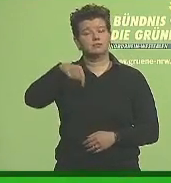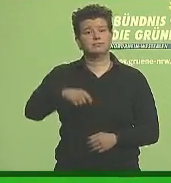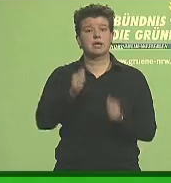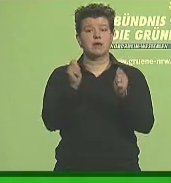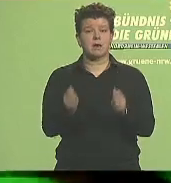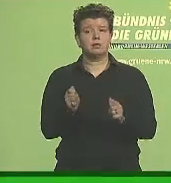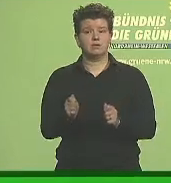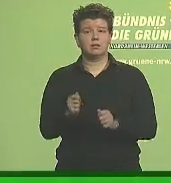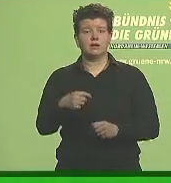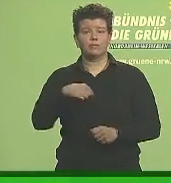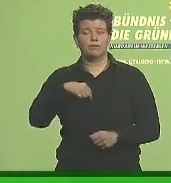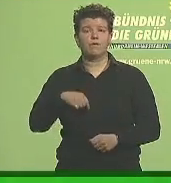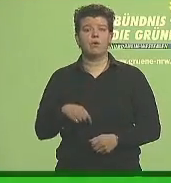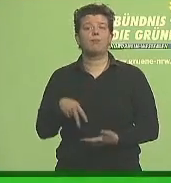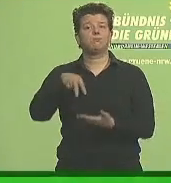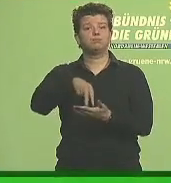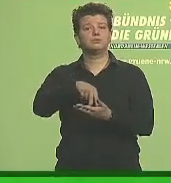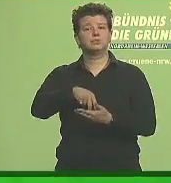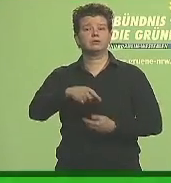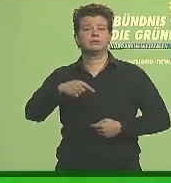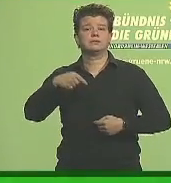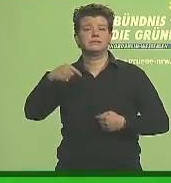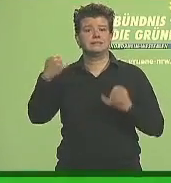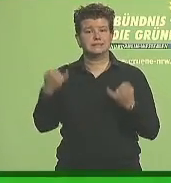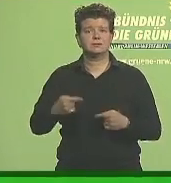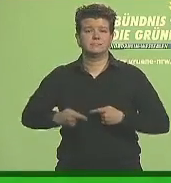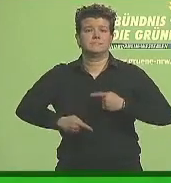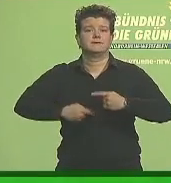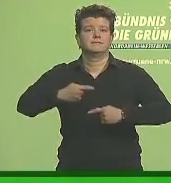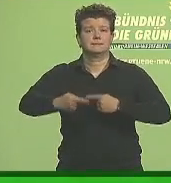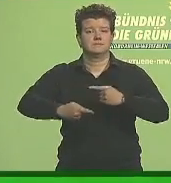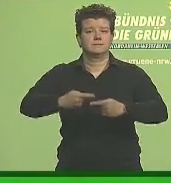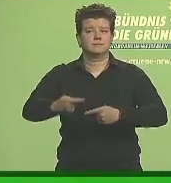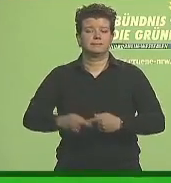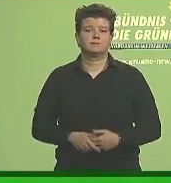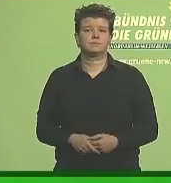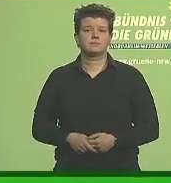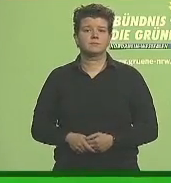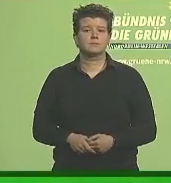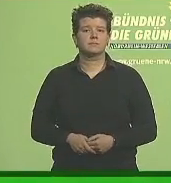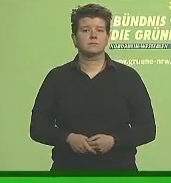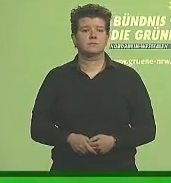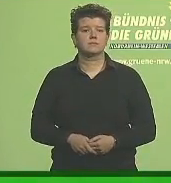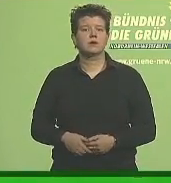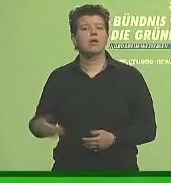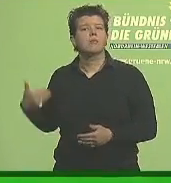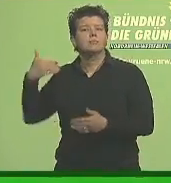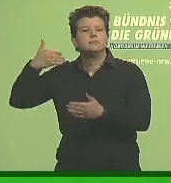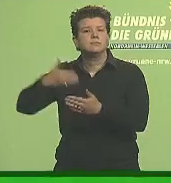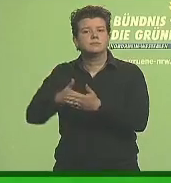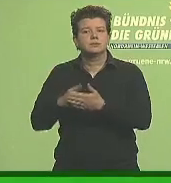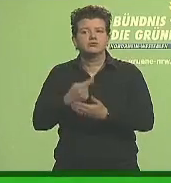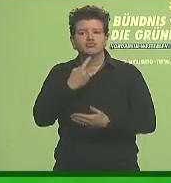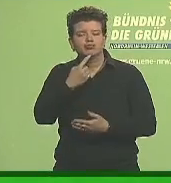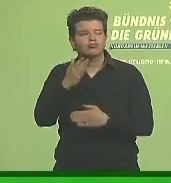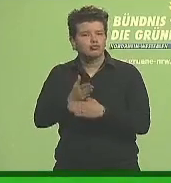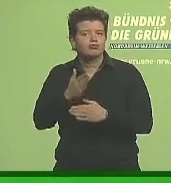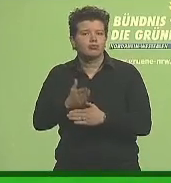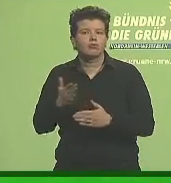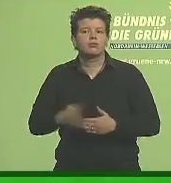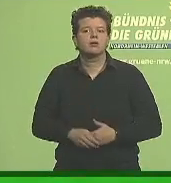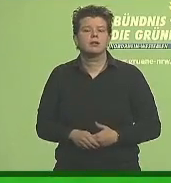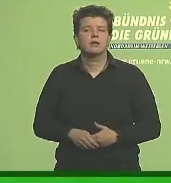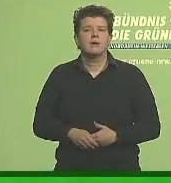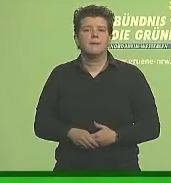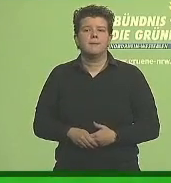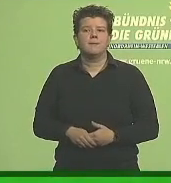Position weiter. Er schreibt nicht nur das fort, was wir in der Vergangenheit schon gesagt haben, auch wenn das richtig war, sondern er entwickelt neue Positionen, gibt